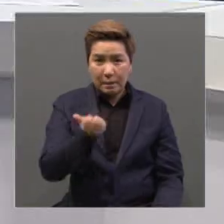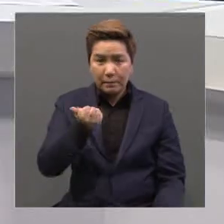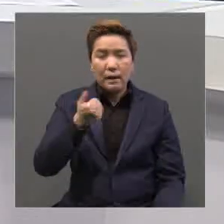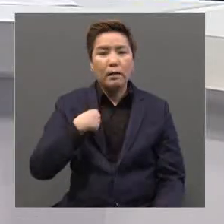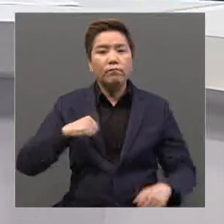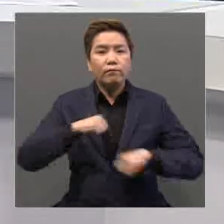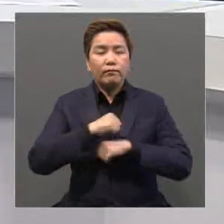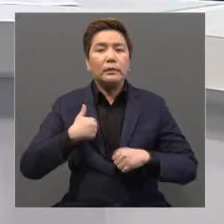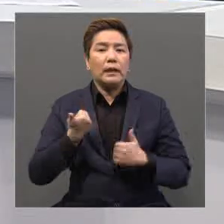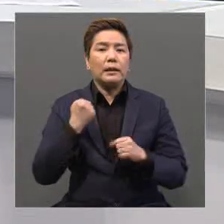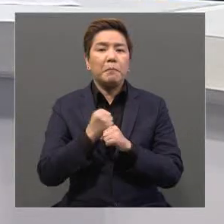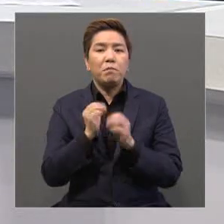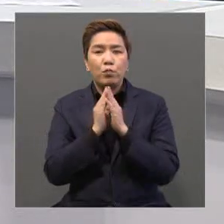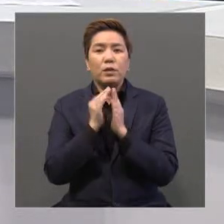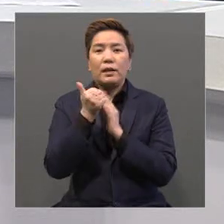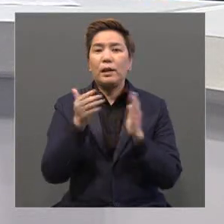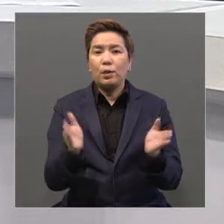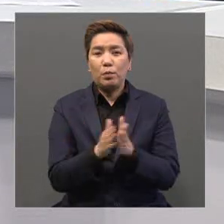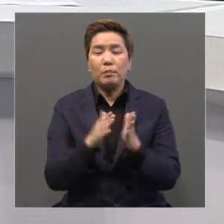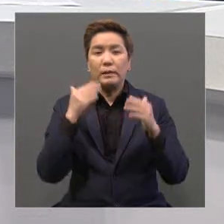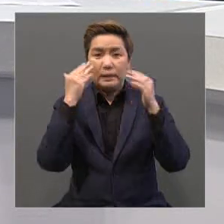ด้วยค่ะใช่ก็เป็นกิจกรรมดีๆที่อยากเชิญชวนคุณผู้ชมเข้าร่วมกันนะคะ